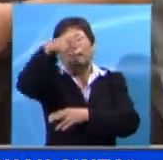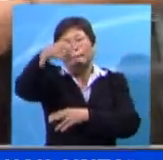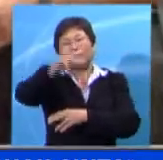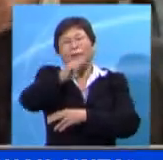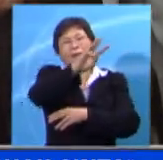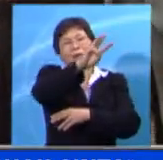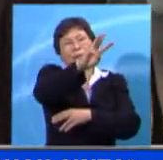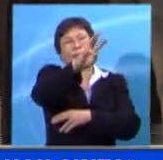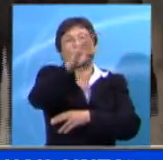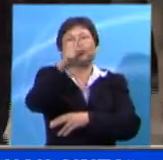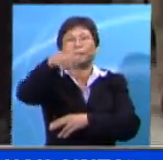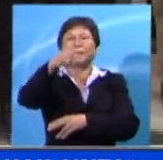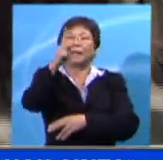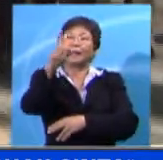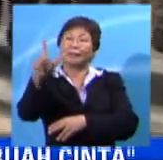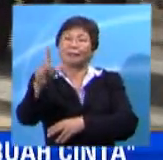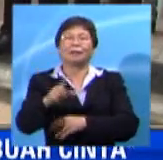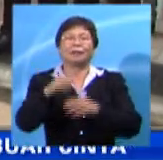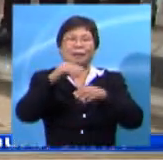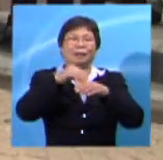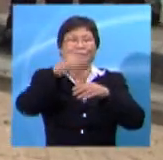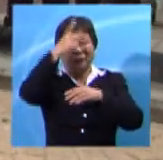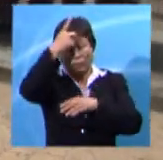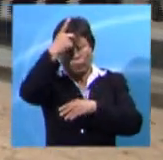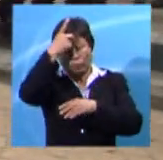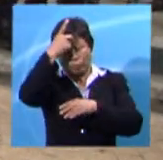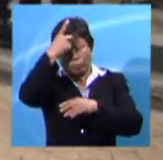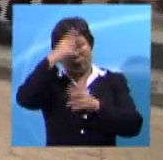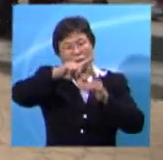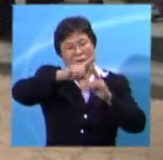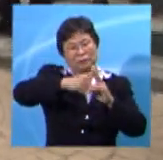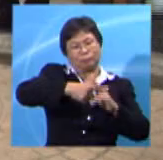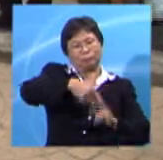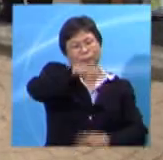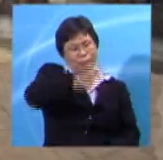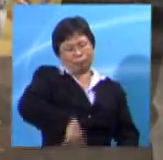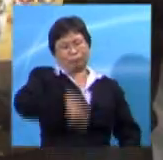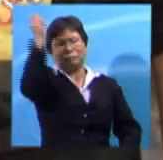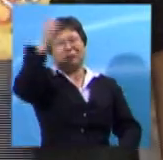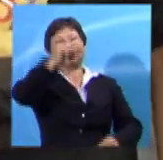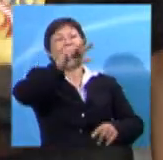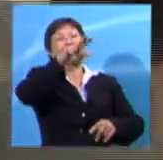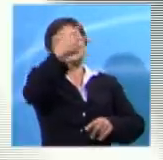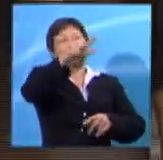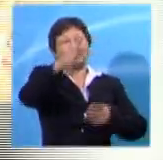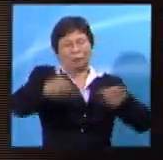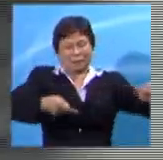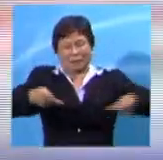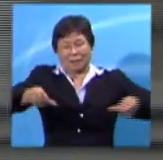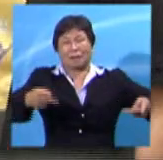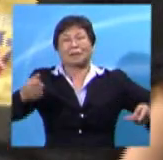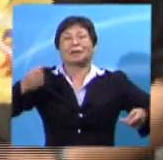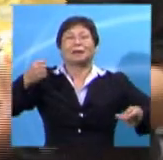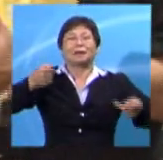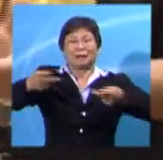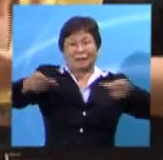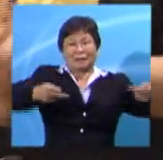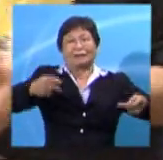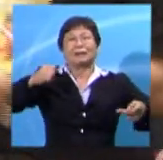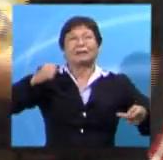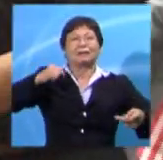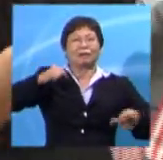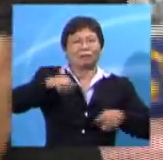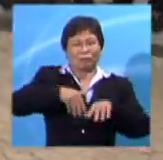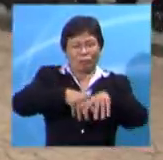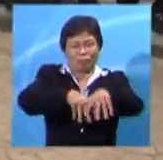wpkl pada Majlis ini Datuk Jailani turut melepaskan 13 buah konvoi kenderaan kemerdekaan daripada lapan jabatan kerajaan